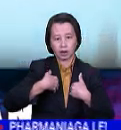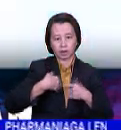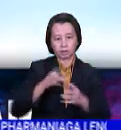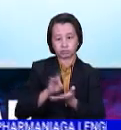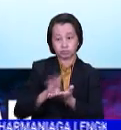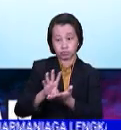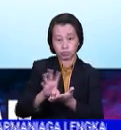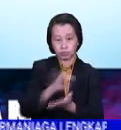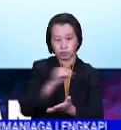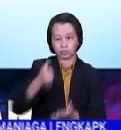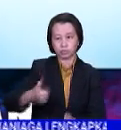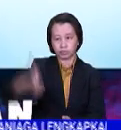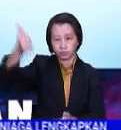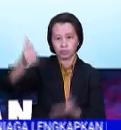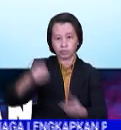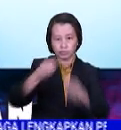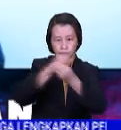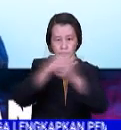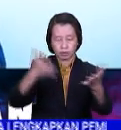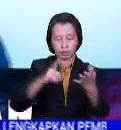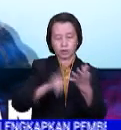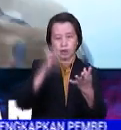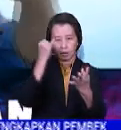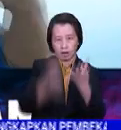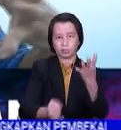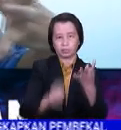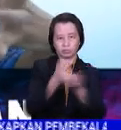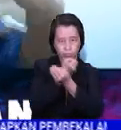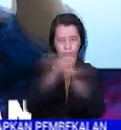pemikiran dan pemenang diumumkan pada episode akhir